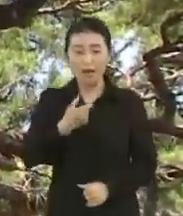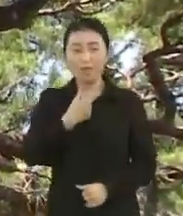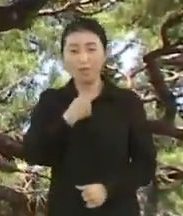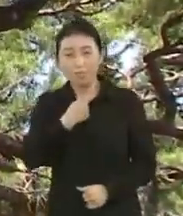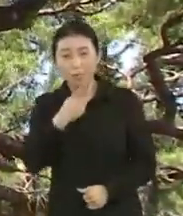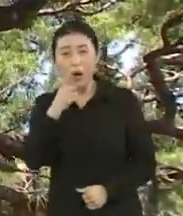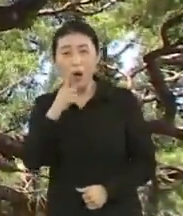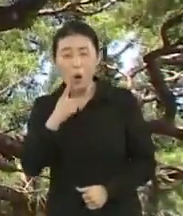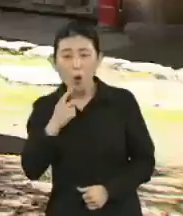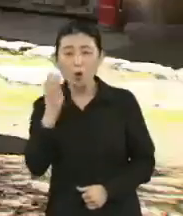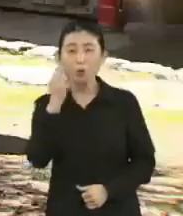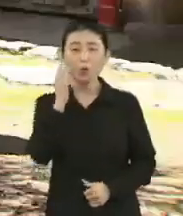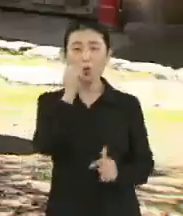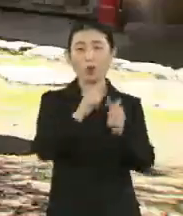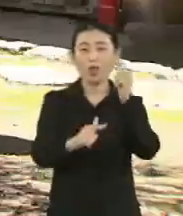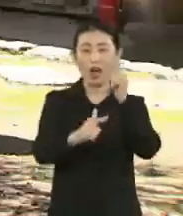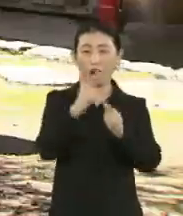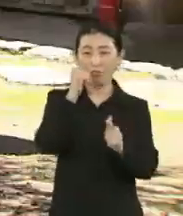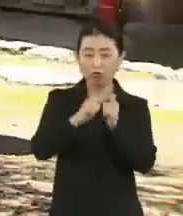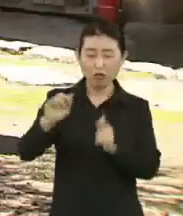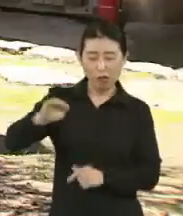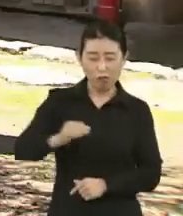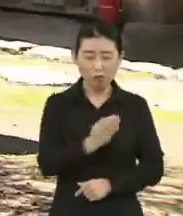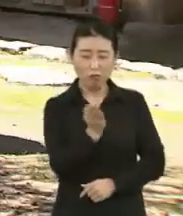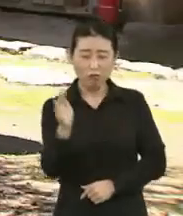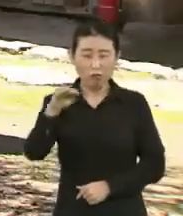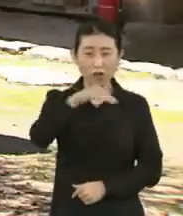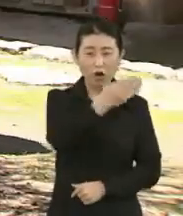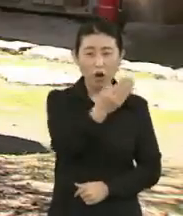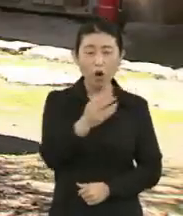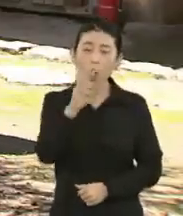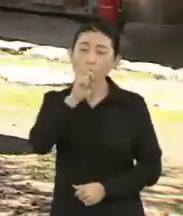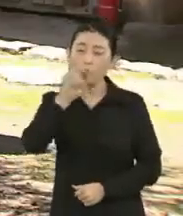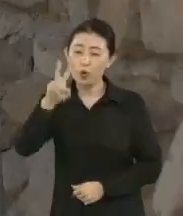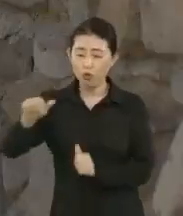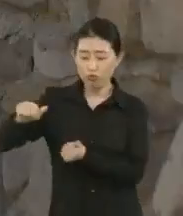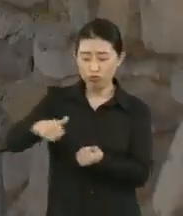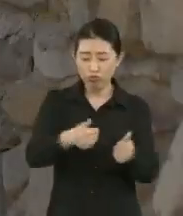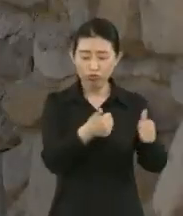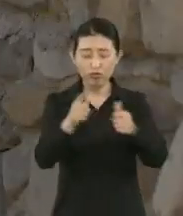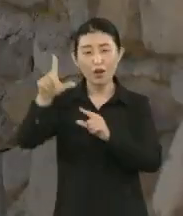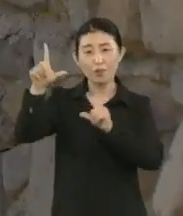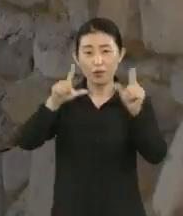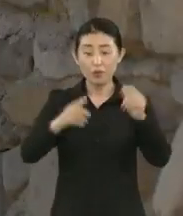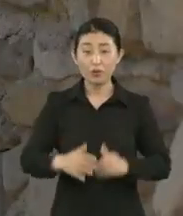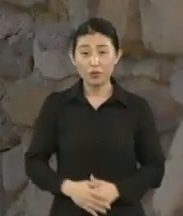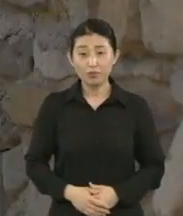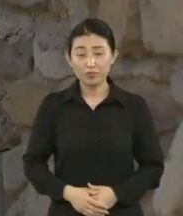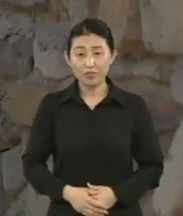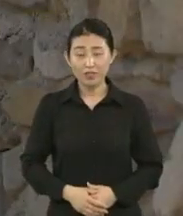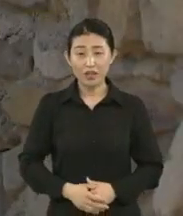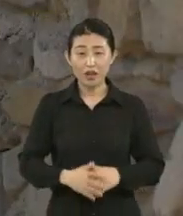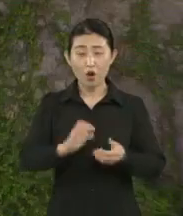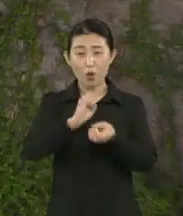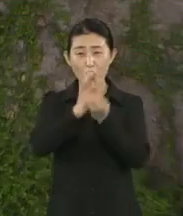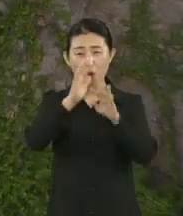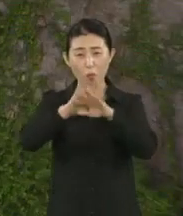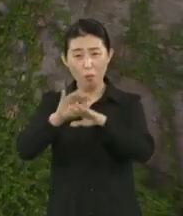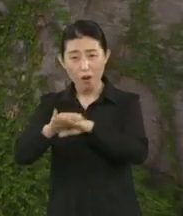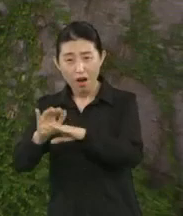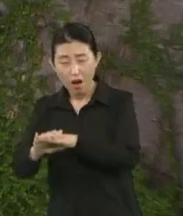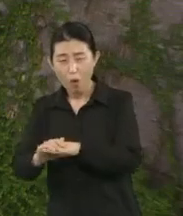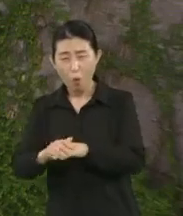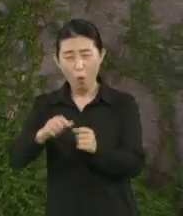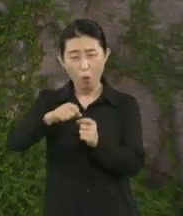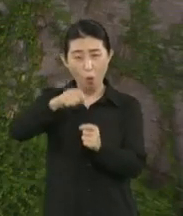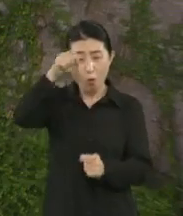수백 년 된 노송은 가지를 크게 휘어 자라는 용 두 마리가 연상됩니다. 유서 깊은 정원수들과 진초록의